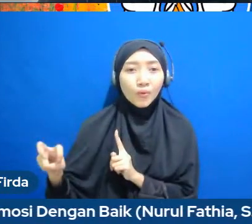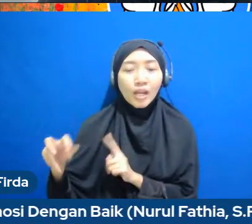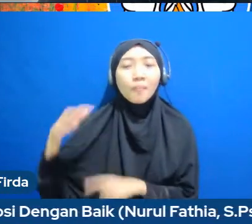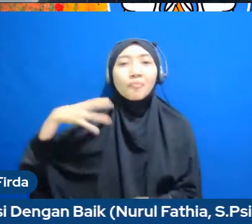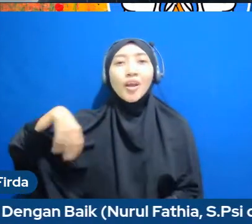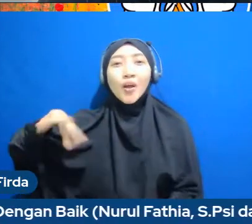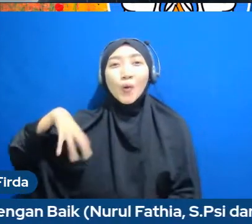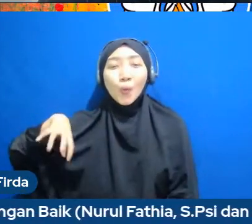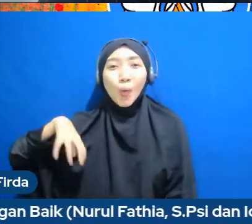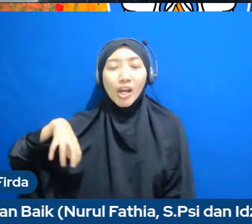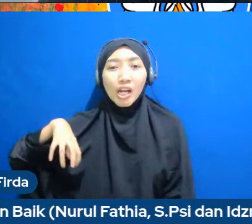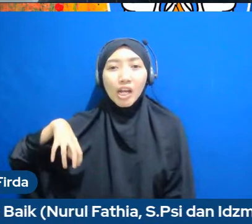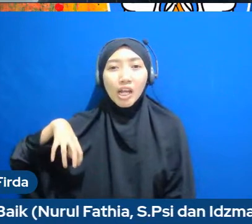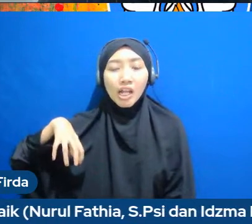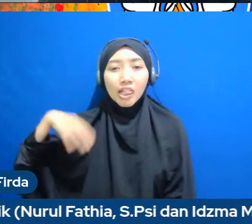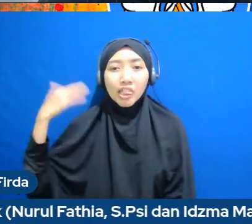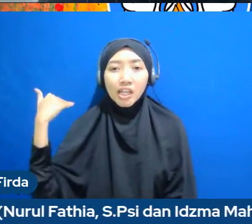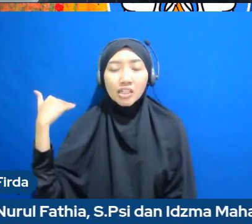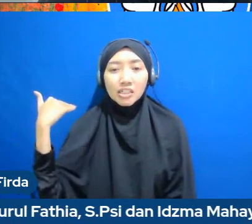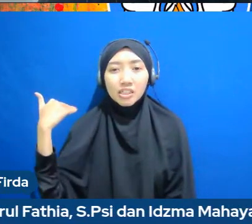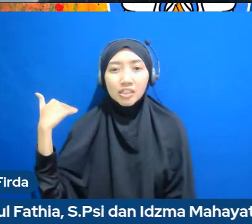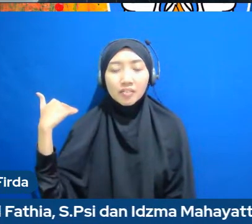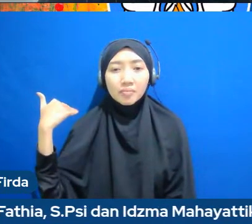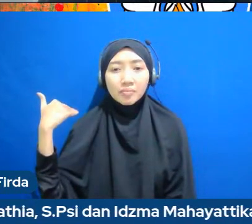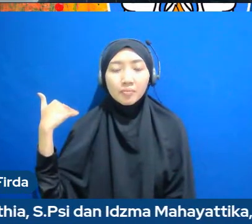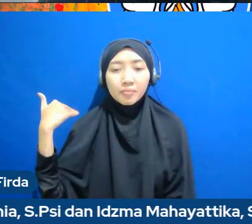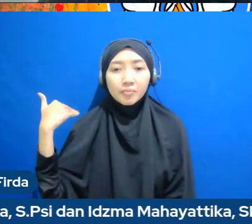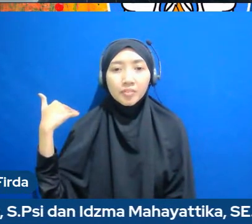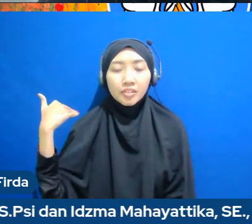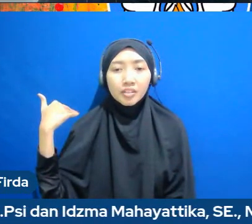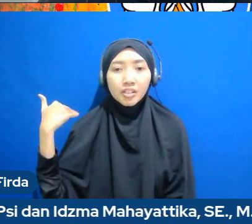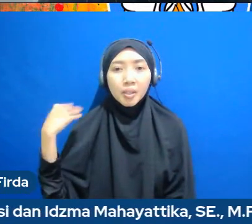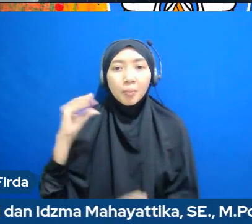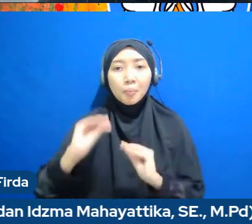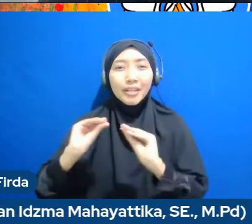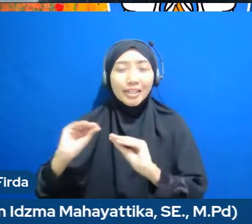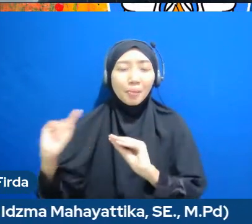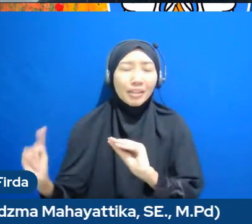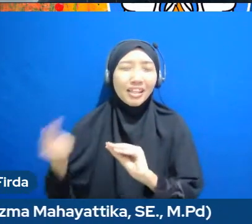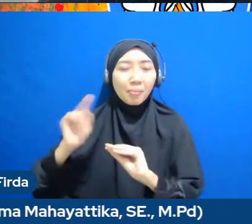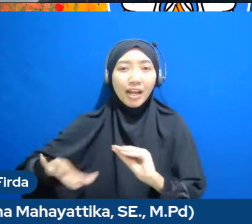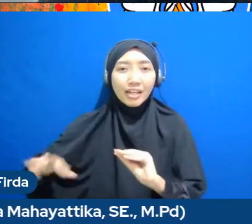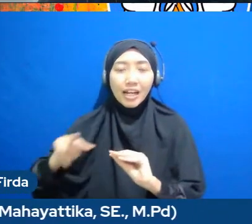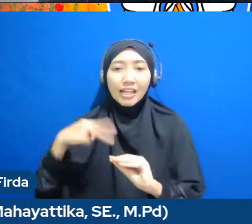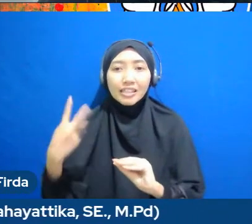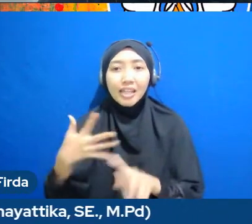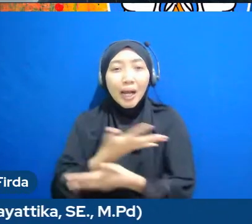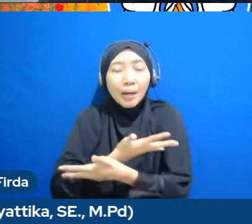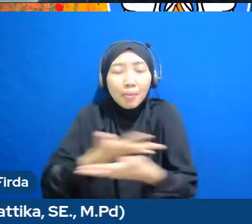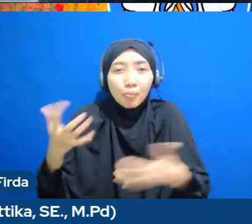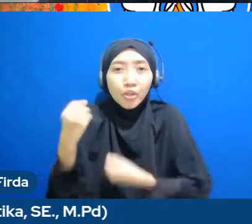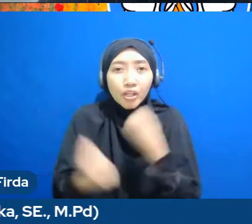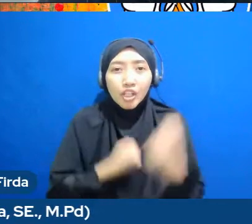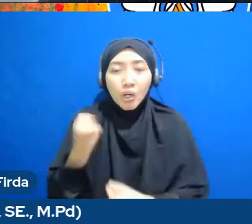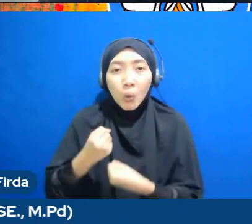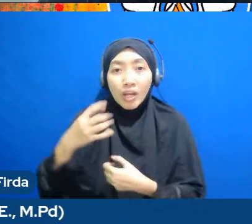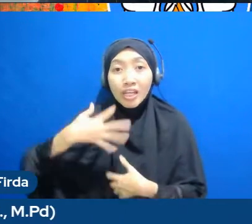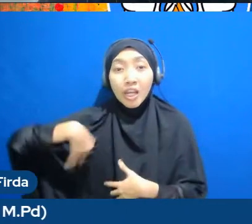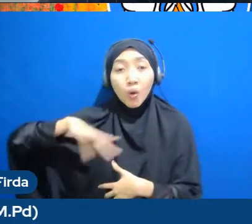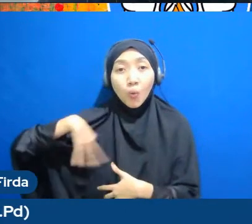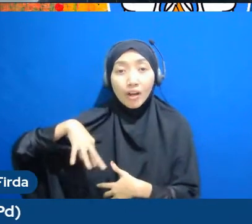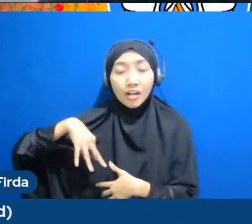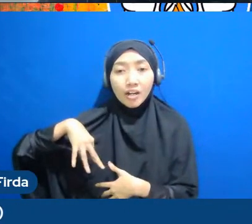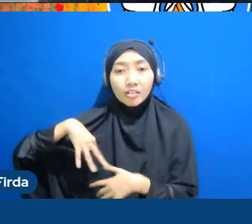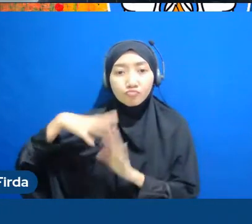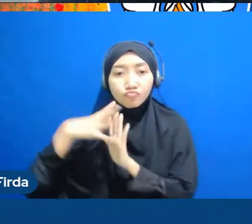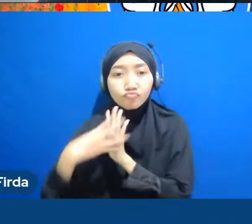adalah ya itu tadi, karena memang pendidikan pertama anak, berarti kan semua apapun yang dilakukan dalam keluarga itu